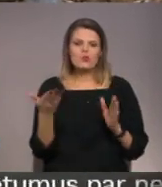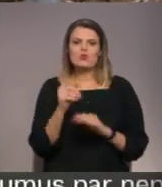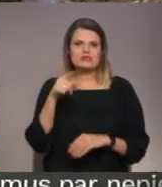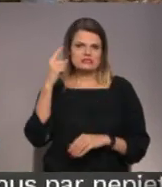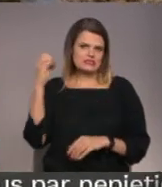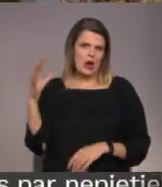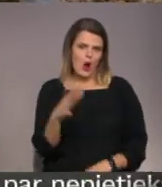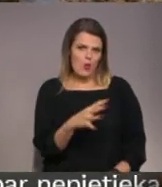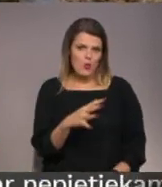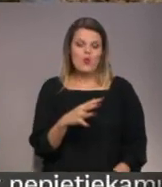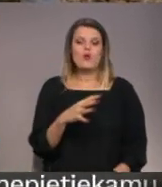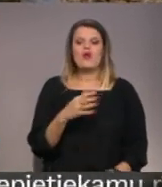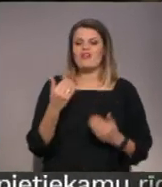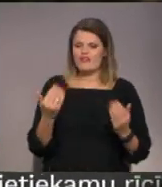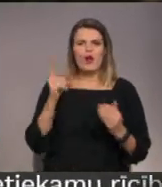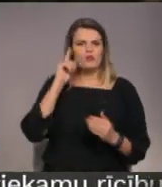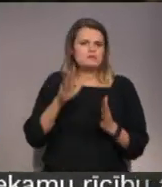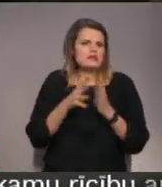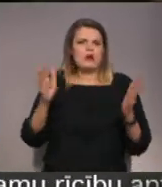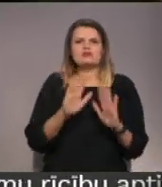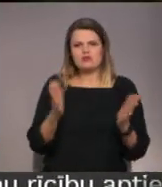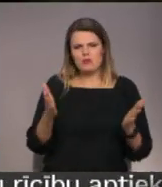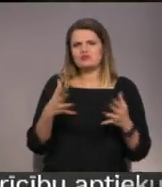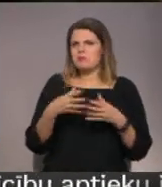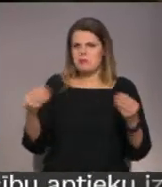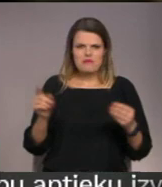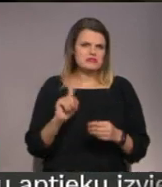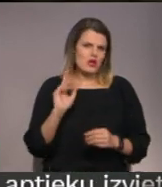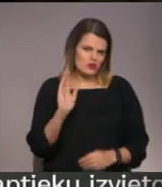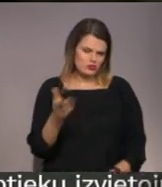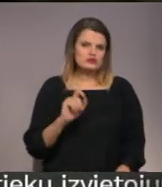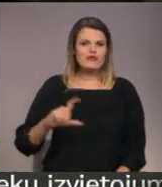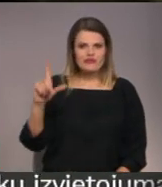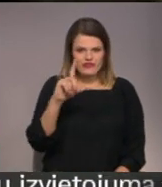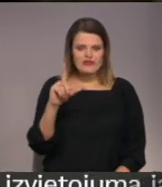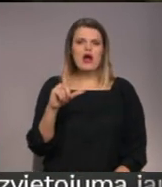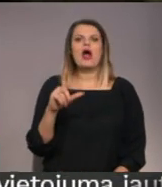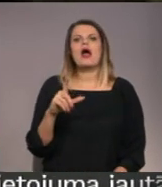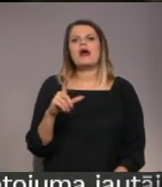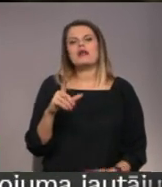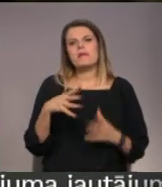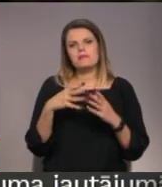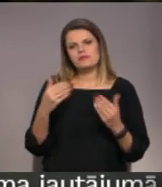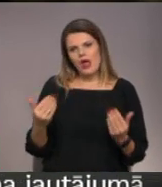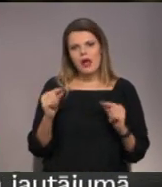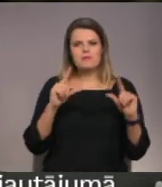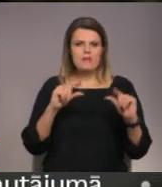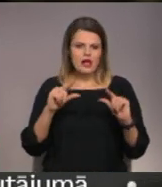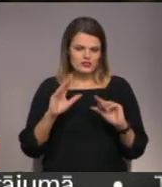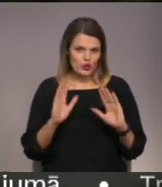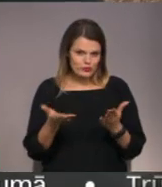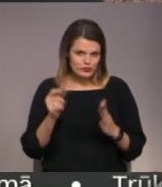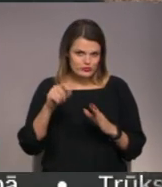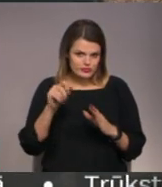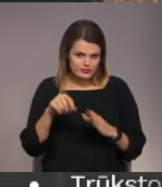Skaidrs, ka tagad tik daudz netecēs kā pavasarī, jo pavasarī jau tas process, protams, vairāk tā atmošanās, un viņš vairāk forsē